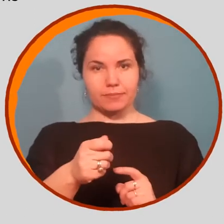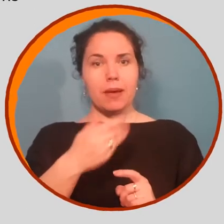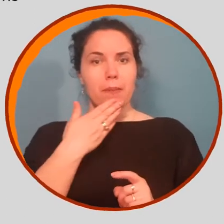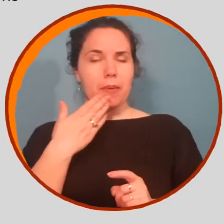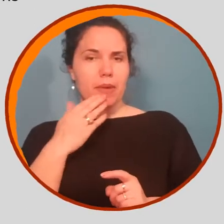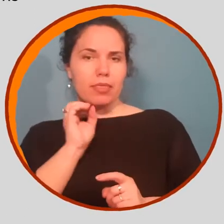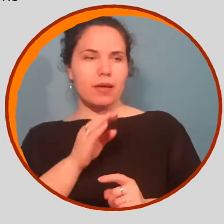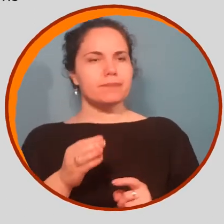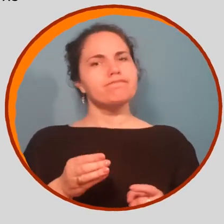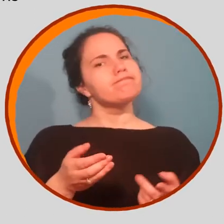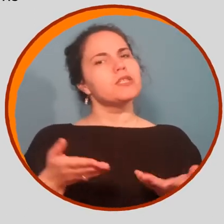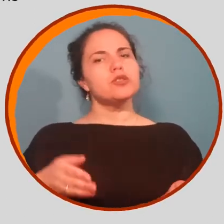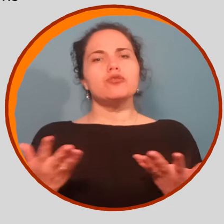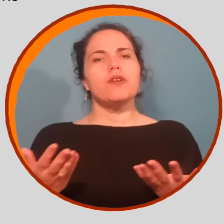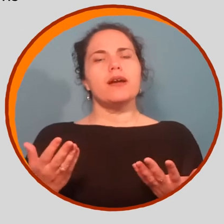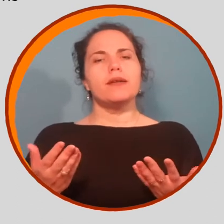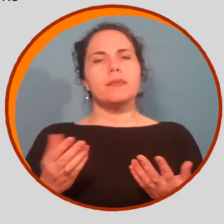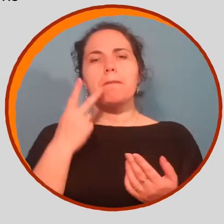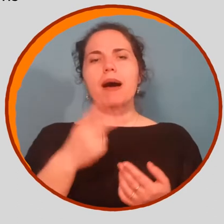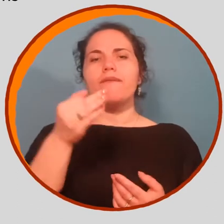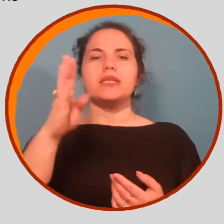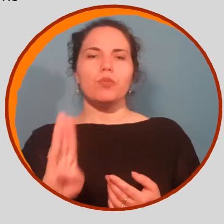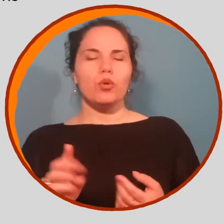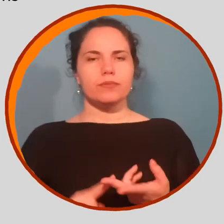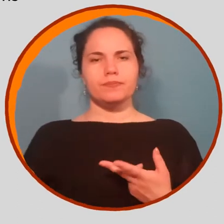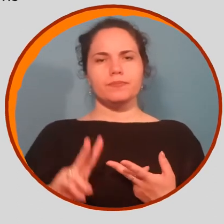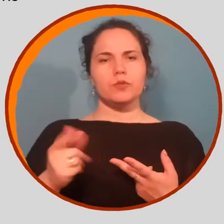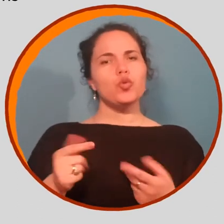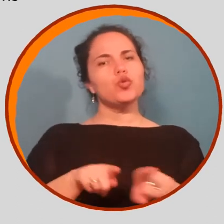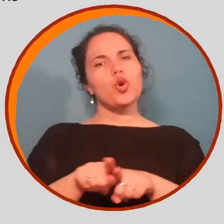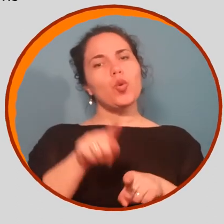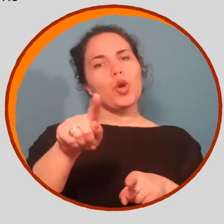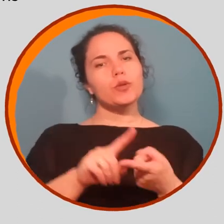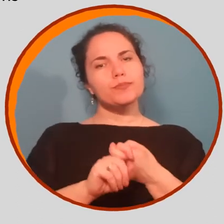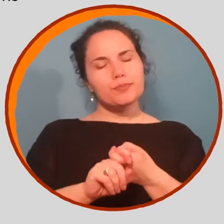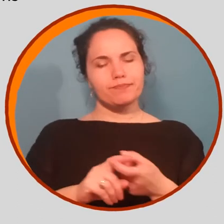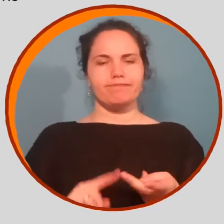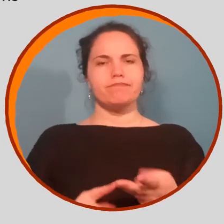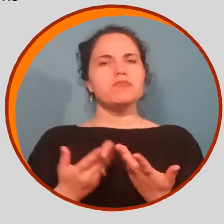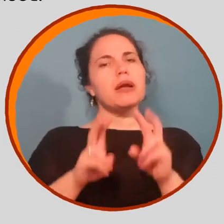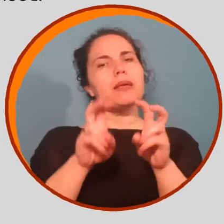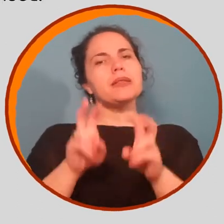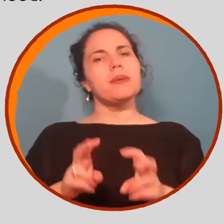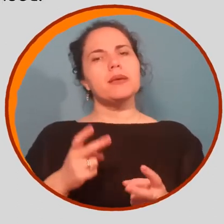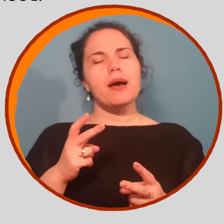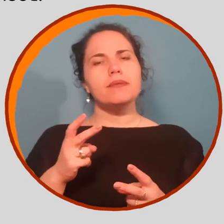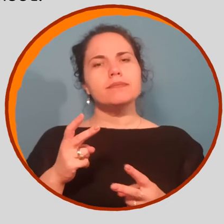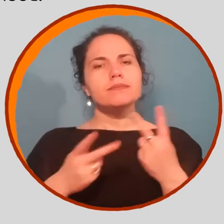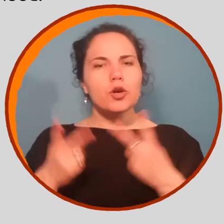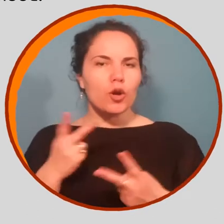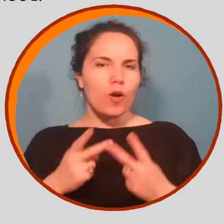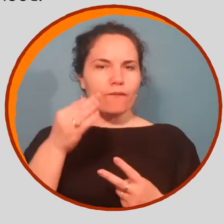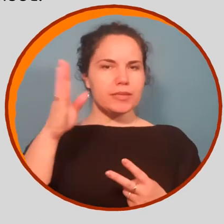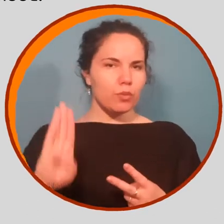për jetën sociale të fëmijës, për problemet që ata mund të hasin në shkollë, me shoqërinë. Të marrë përshkrime për shokët edhe